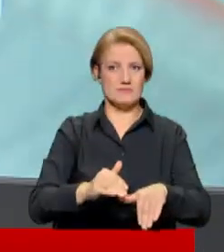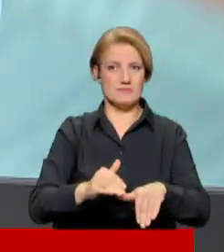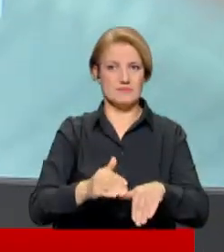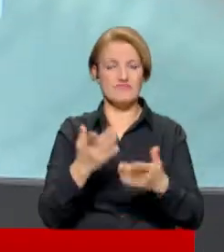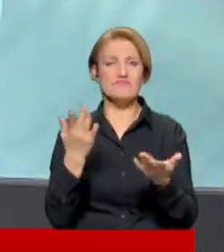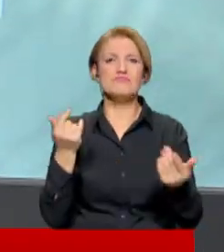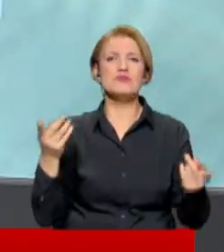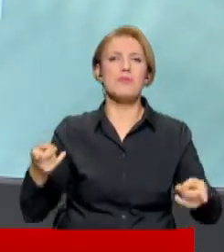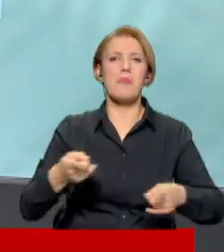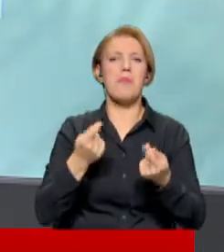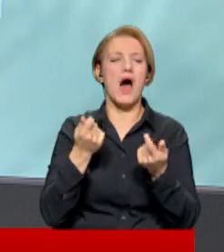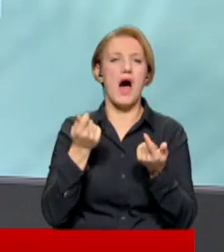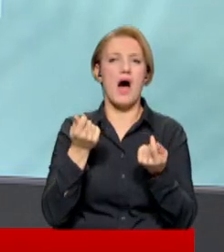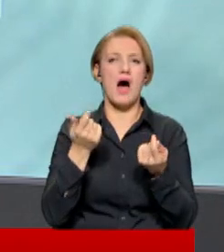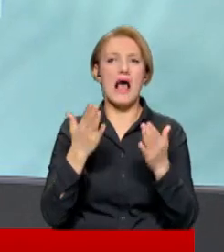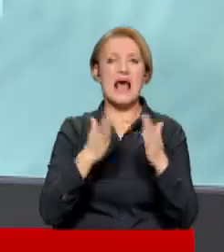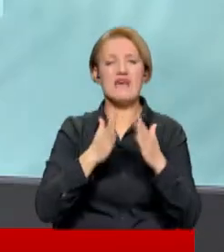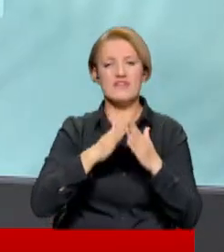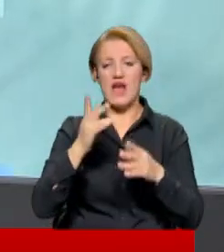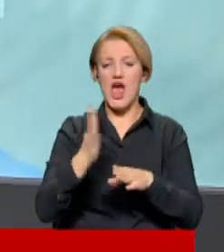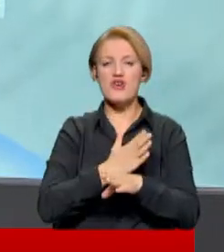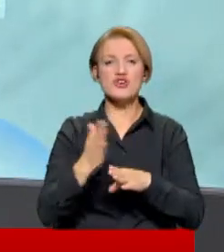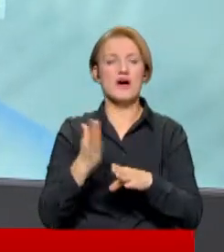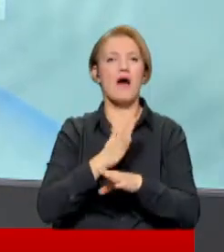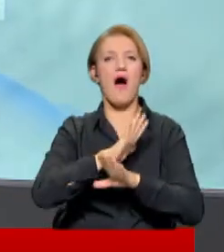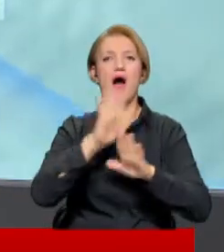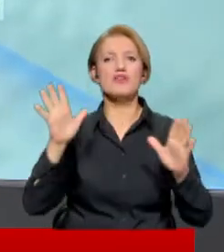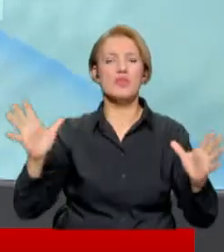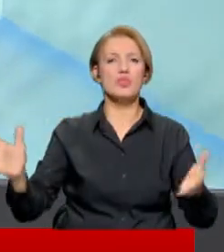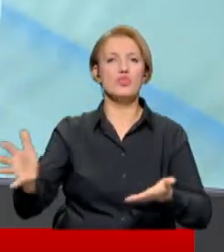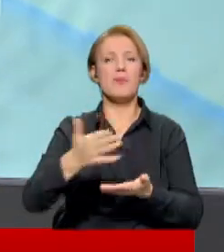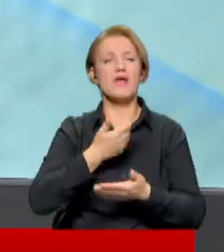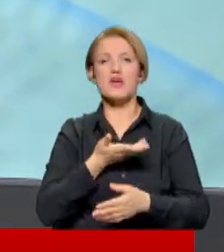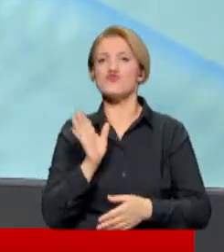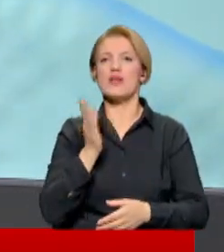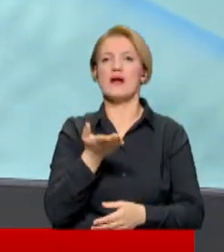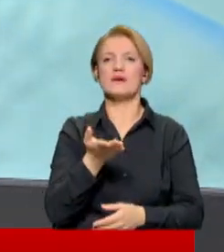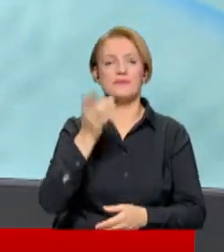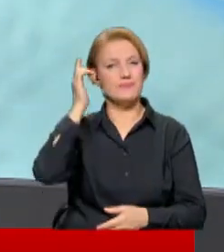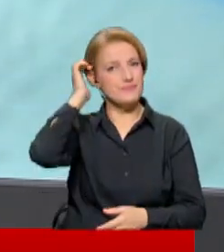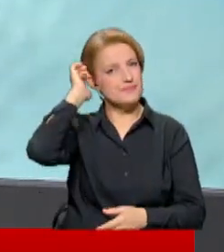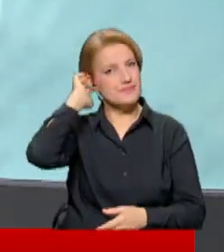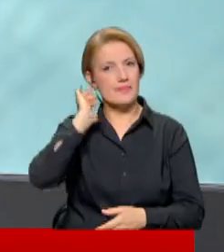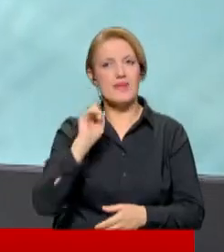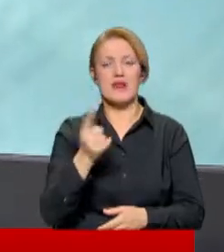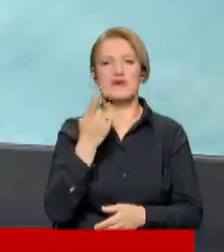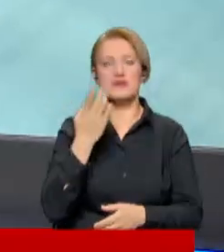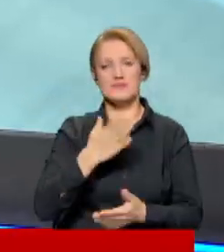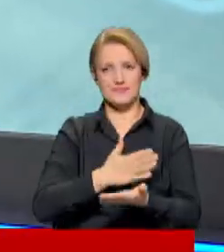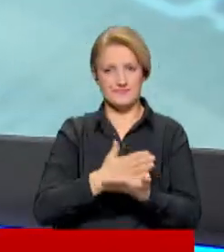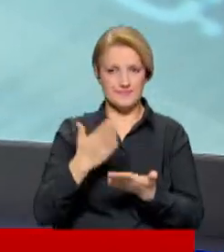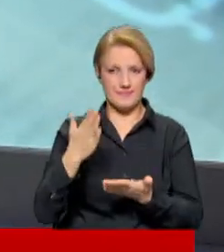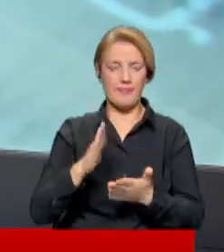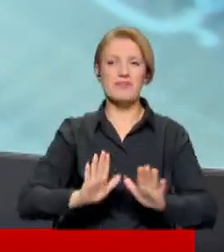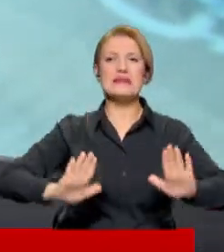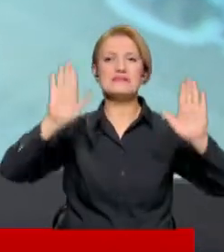bir sürü para evindeki eşyasını her şeyini toplayıp gidecekler ilginç devam edelim